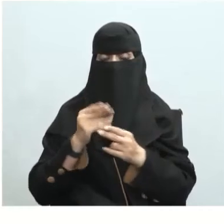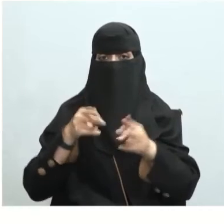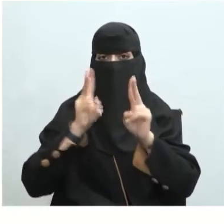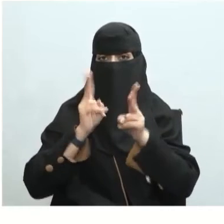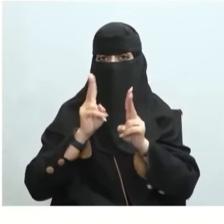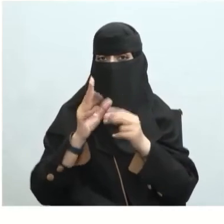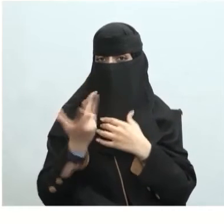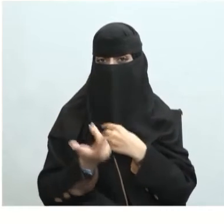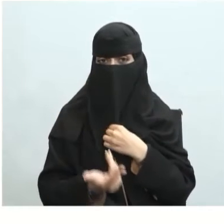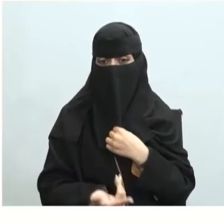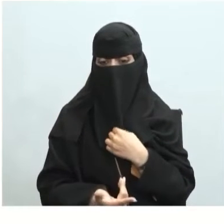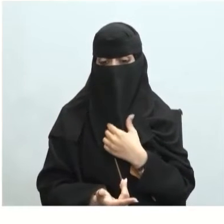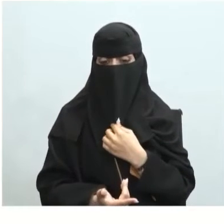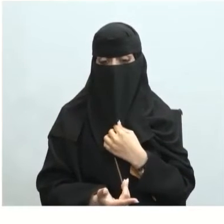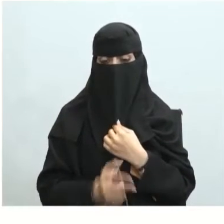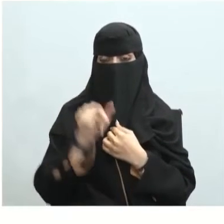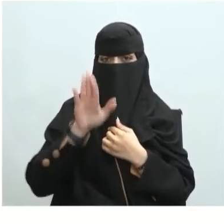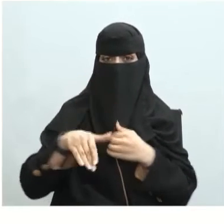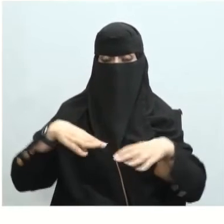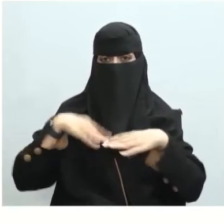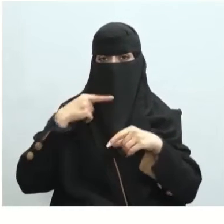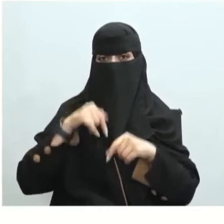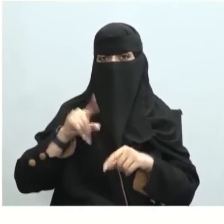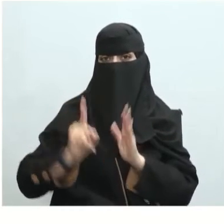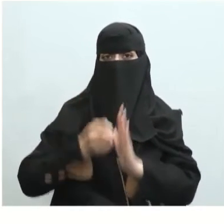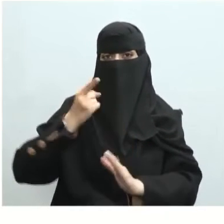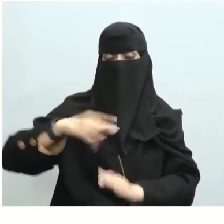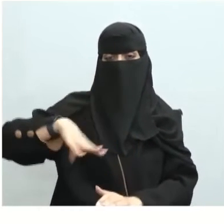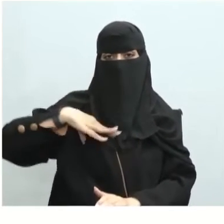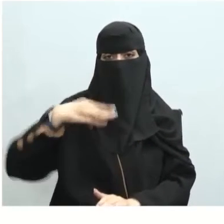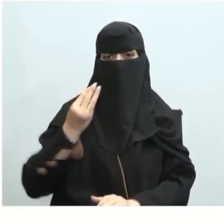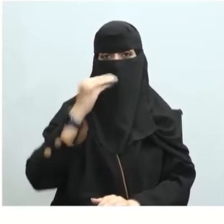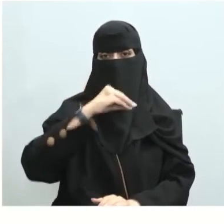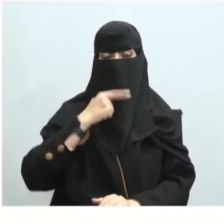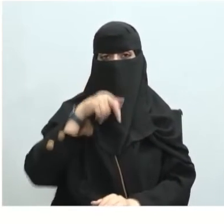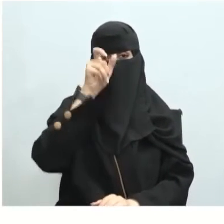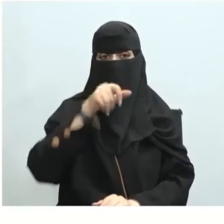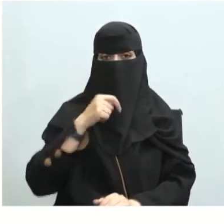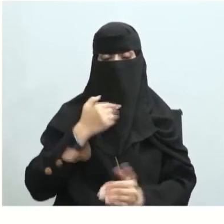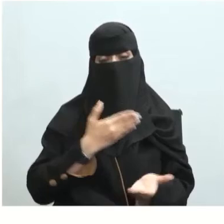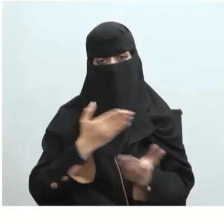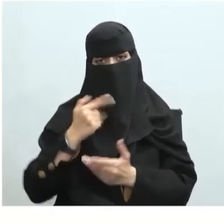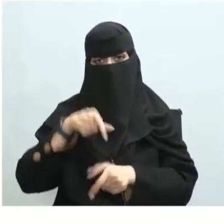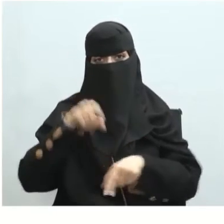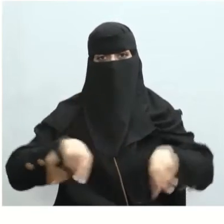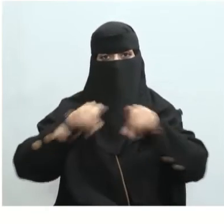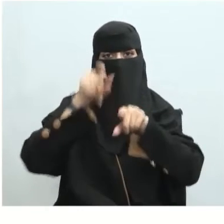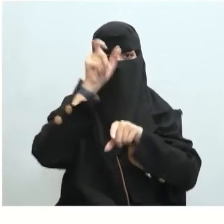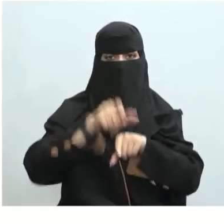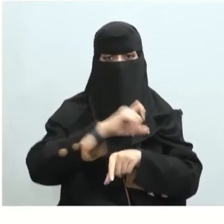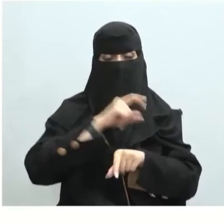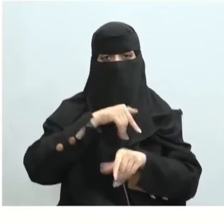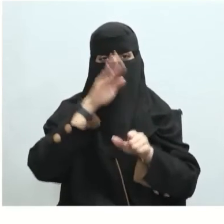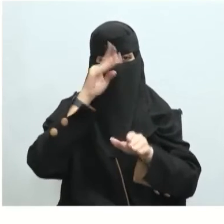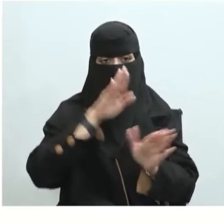الحفل طبعا بما انه في مدرستك تقول مديري الفاضل واساتذتي الكرام اخواني الطلاب ايها الحضور الكريم كان